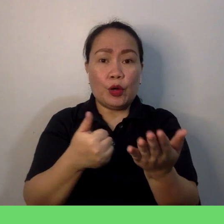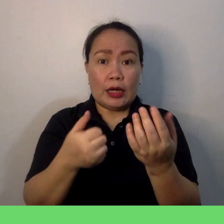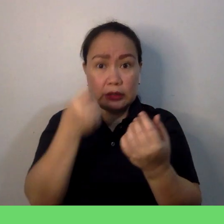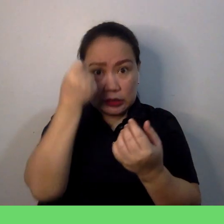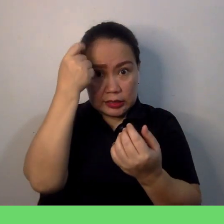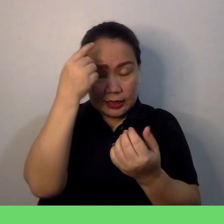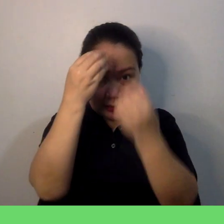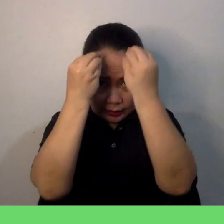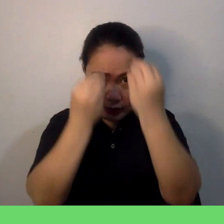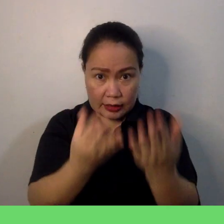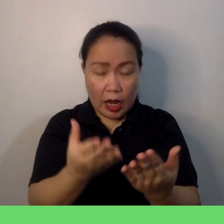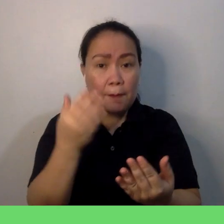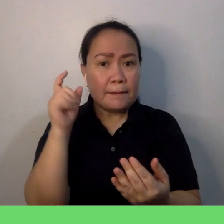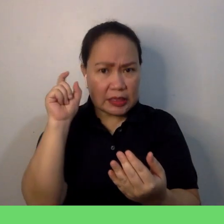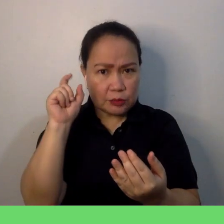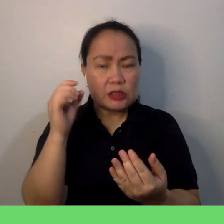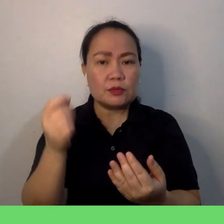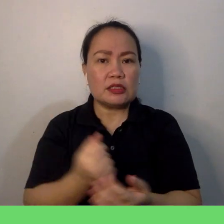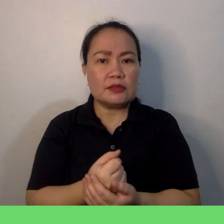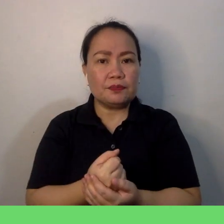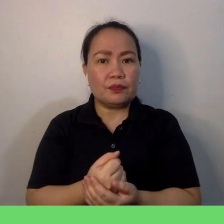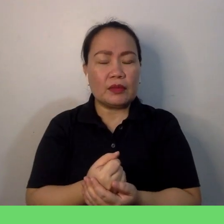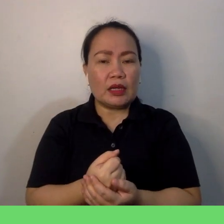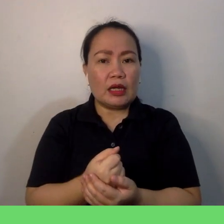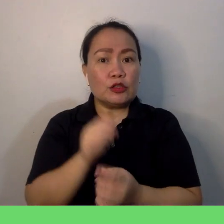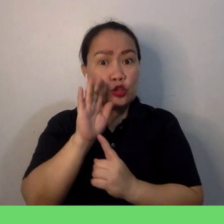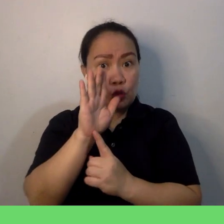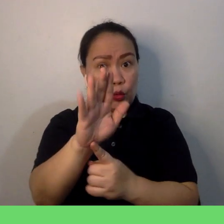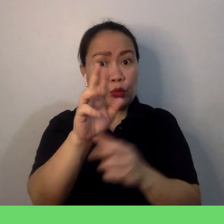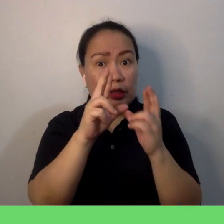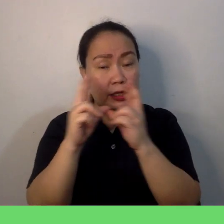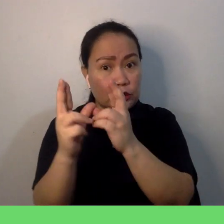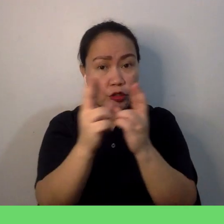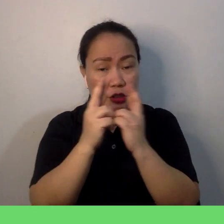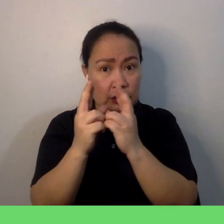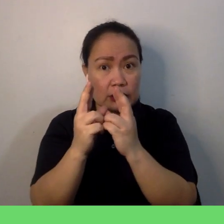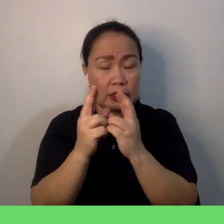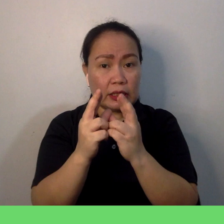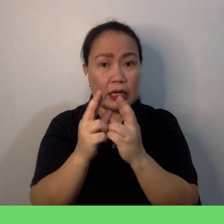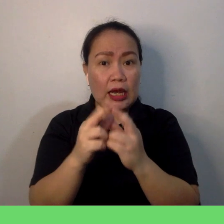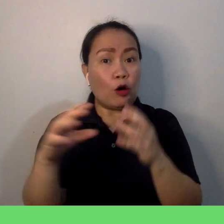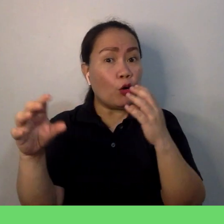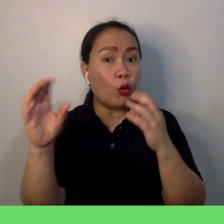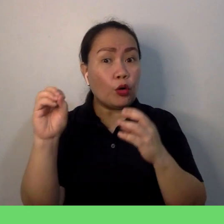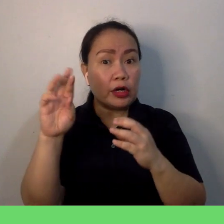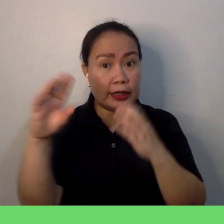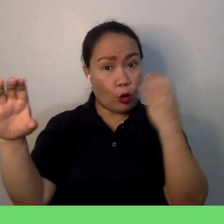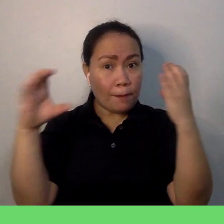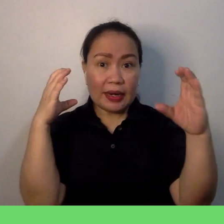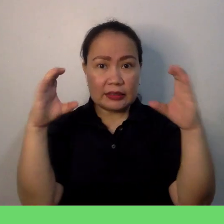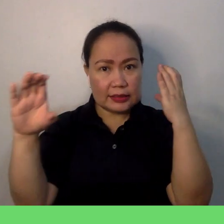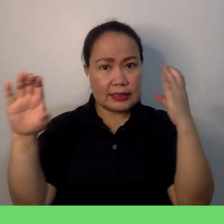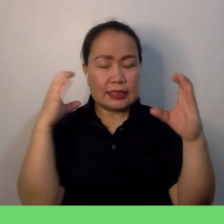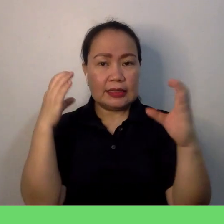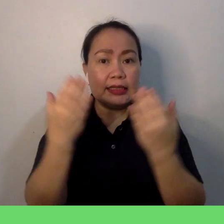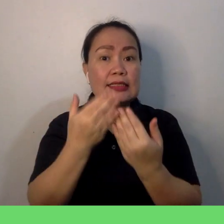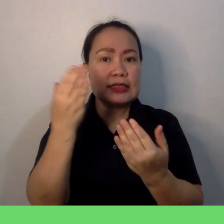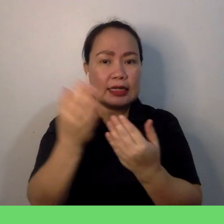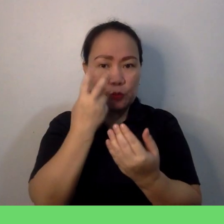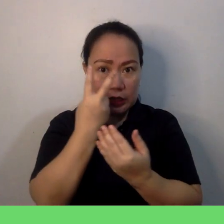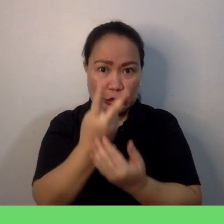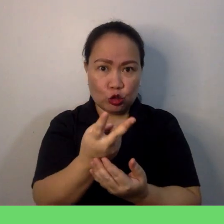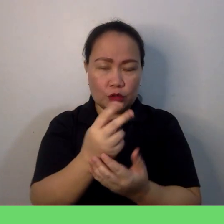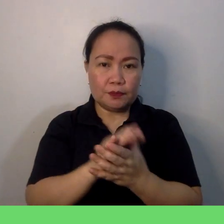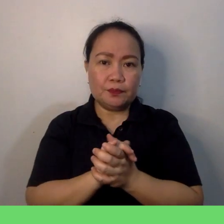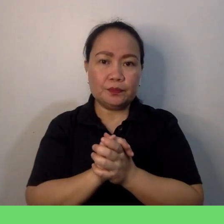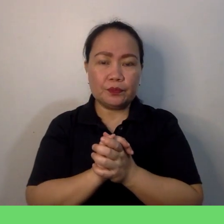mas mabilis. They can help to show a relationship, or a trend, or a comparison. So, madali nating nakikita yung